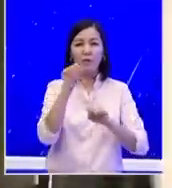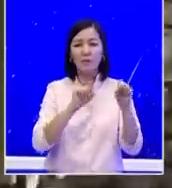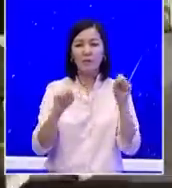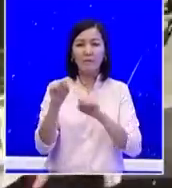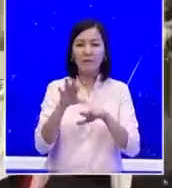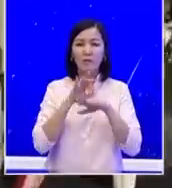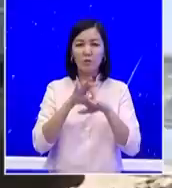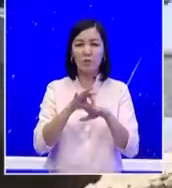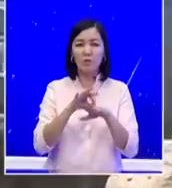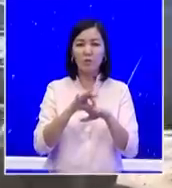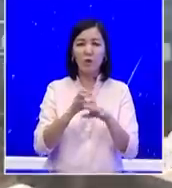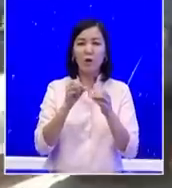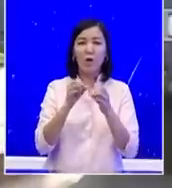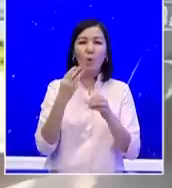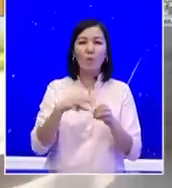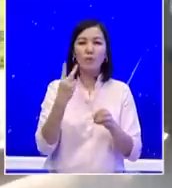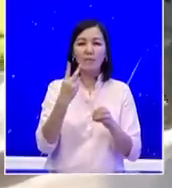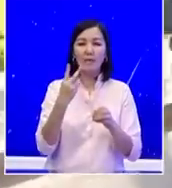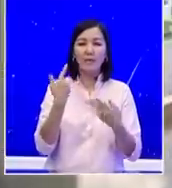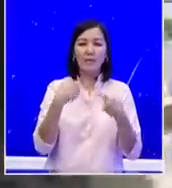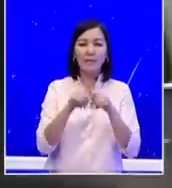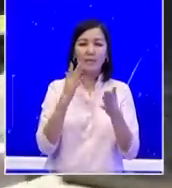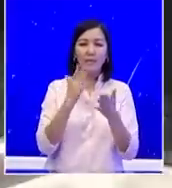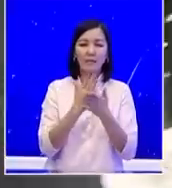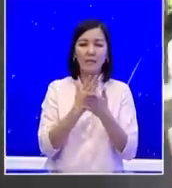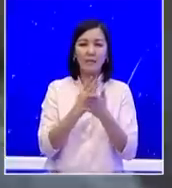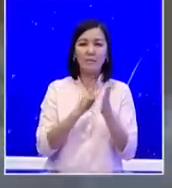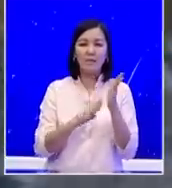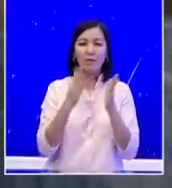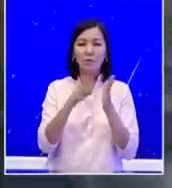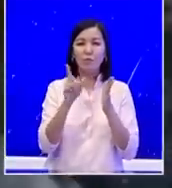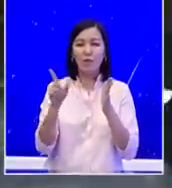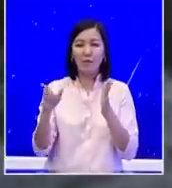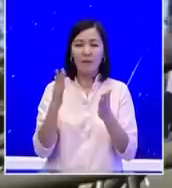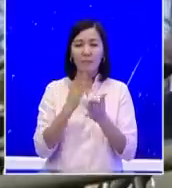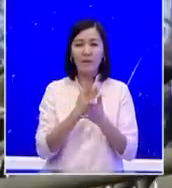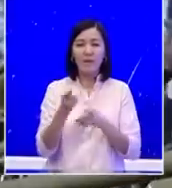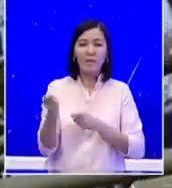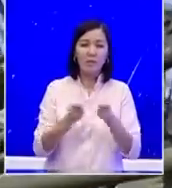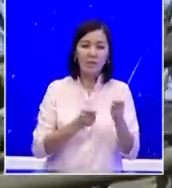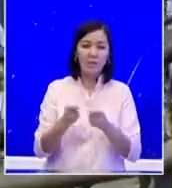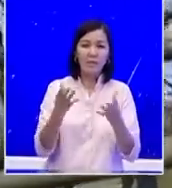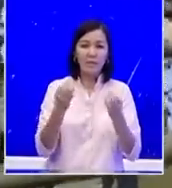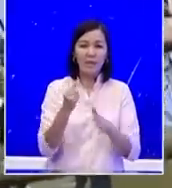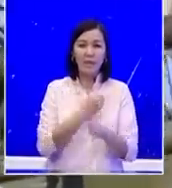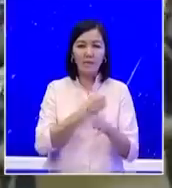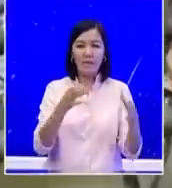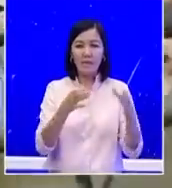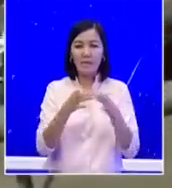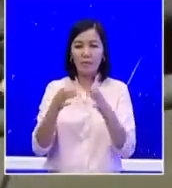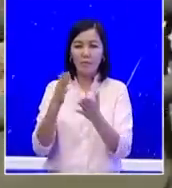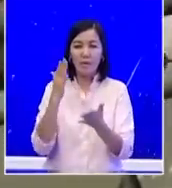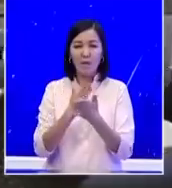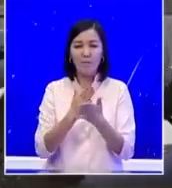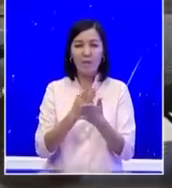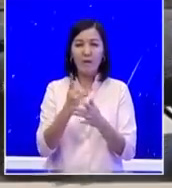жұмысы қызу. 32 техника тартылып, 84 адам жұмылдырылған. Олардың қатарында жергілікті әкімдіктен бөлек әскерилер де бар.